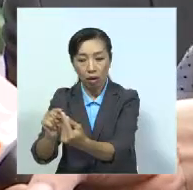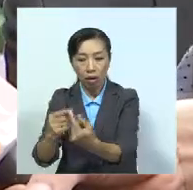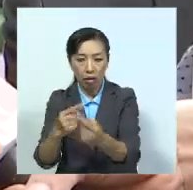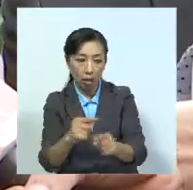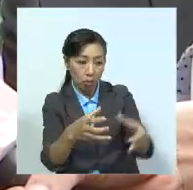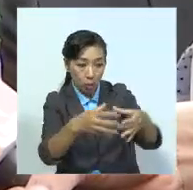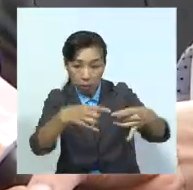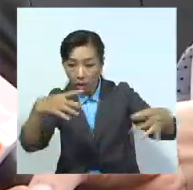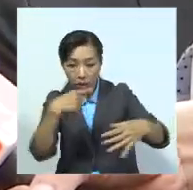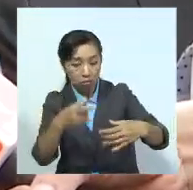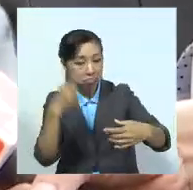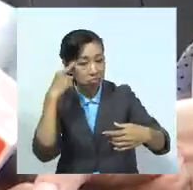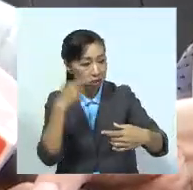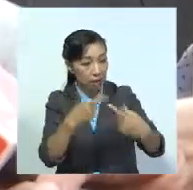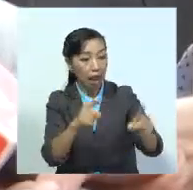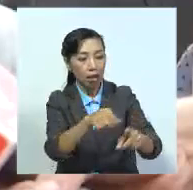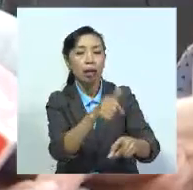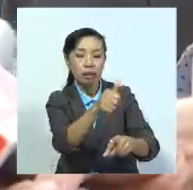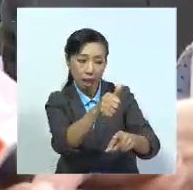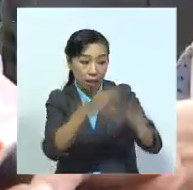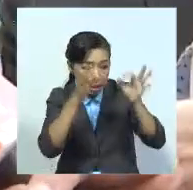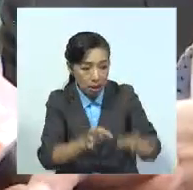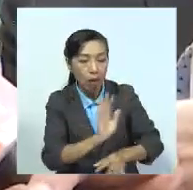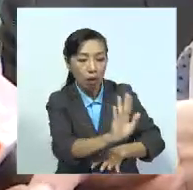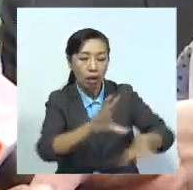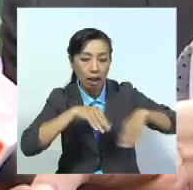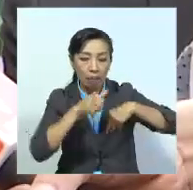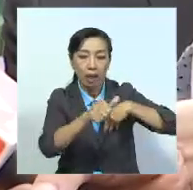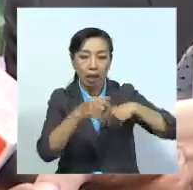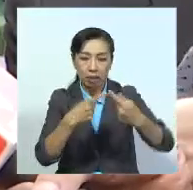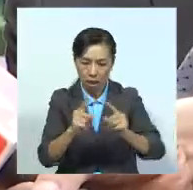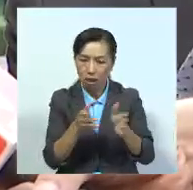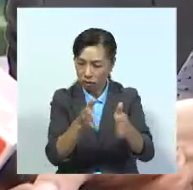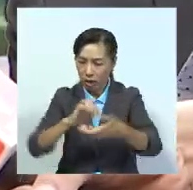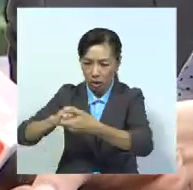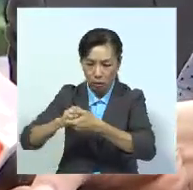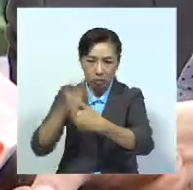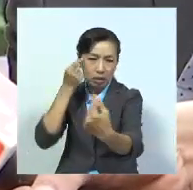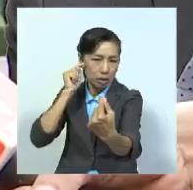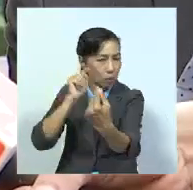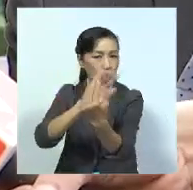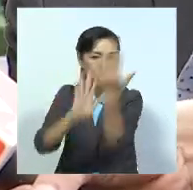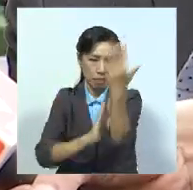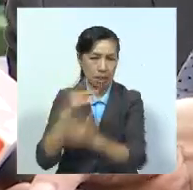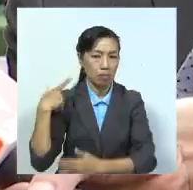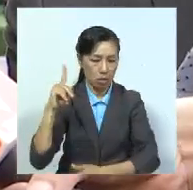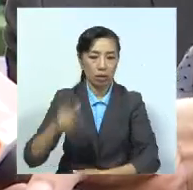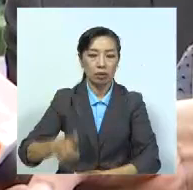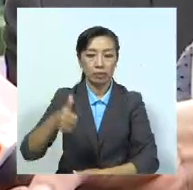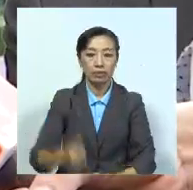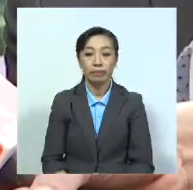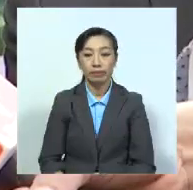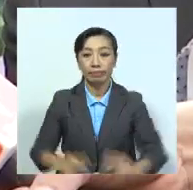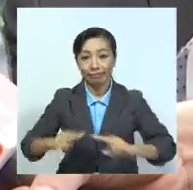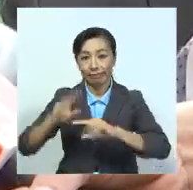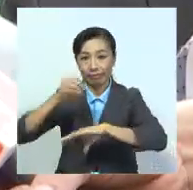นั้นก็พร้อมที่จะเคารพการตัดสินใจแต่ก็อยากให้ทุกฝ่ายนั้นช่วยกันทำงานเพื่อประเทศชาตินะครับลองไปฟังเสียงของท่